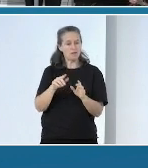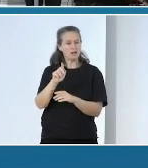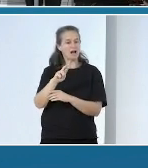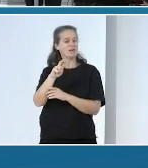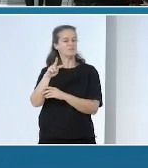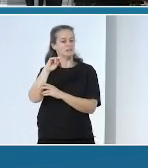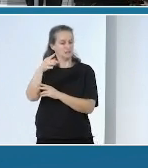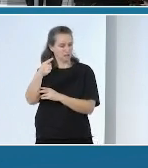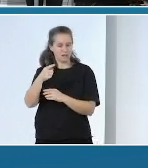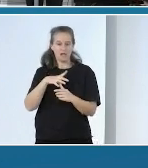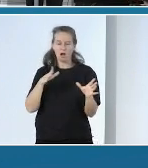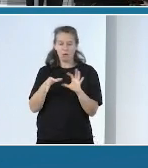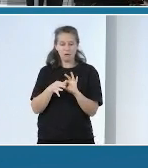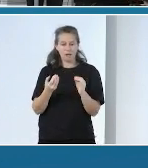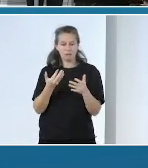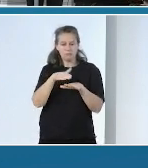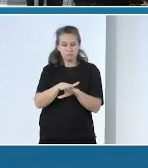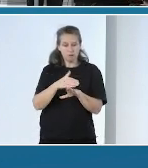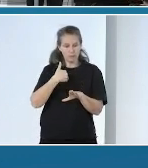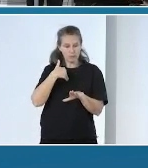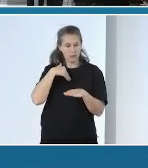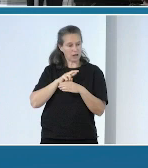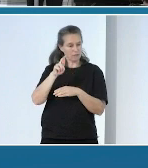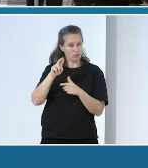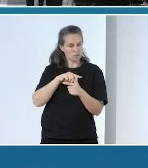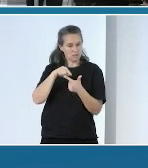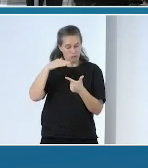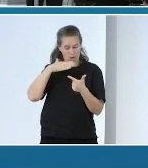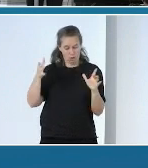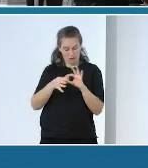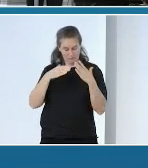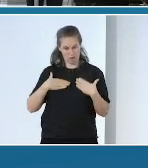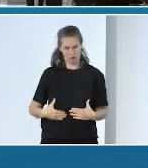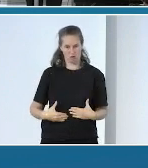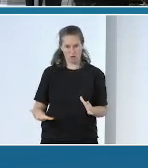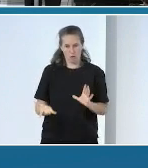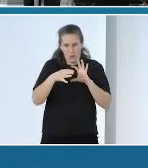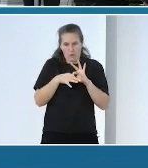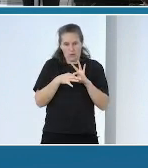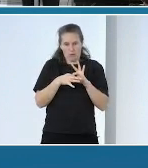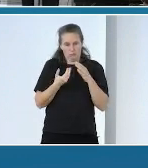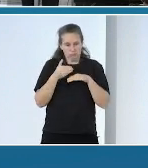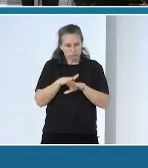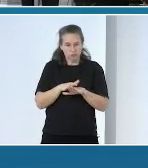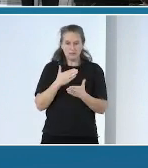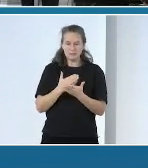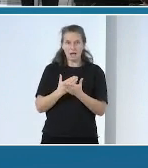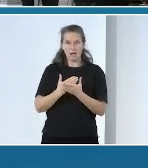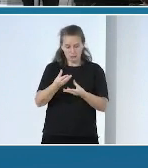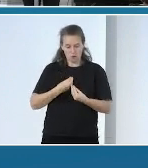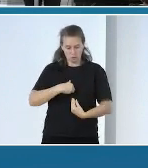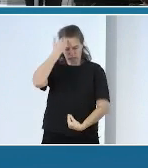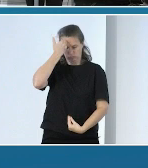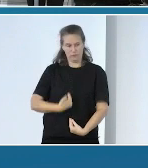il va être intriqué à notre propre référentiel de notre corps. Bon, et c'est lui qui va nous donner la